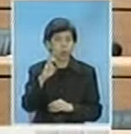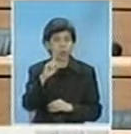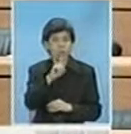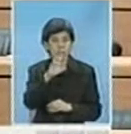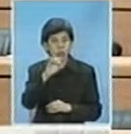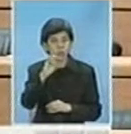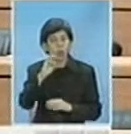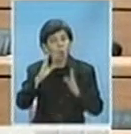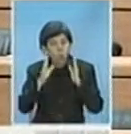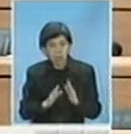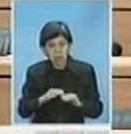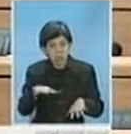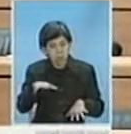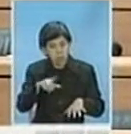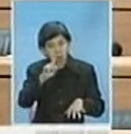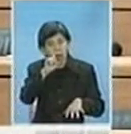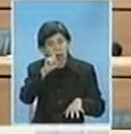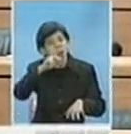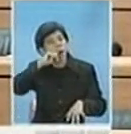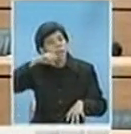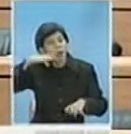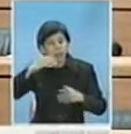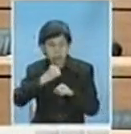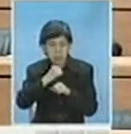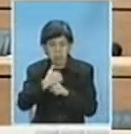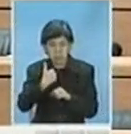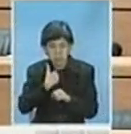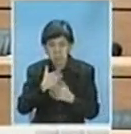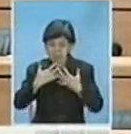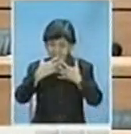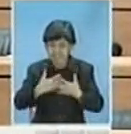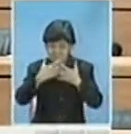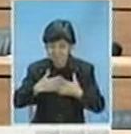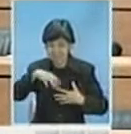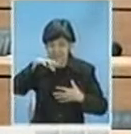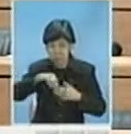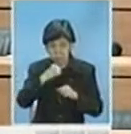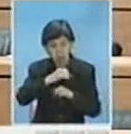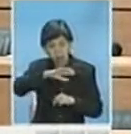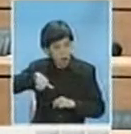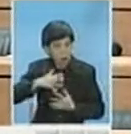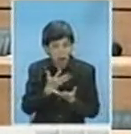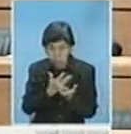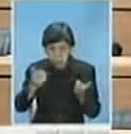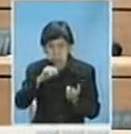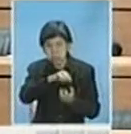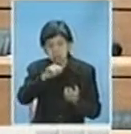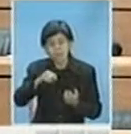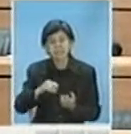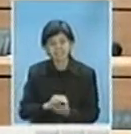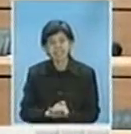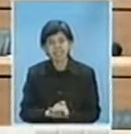ซึ่งเป็นสิ่งที่น่าเสียใจเป็นอย่างยิ่งความเสียหายของภาคผลิตอุตสาหกรรมทั้งหมดท่านประธาน